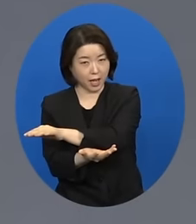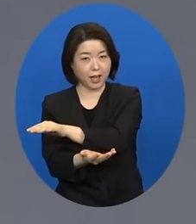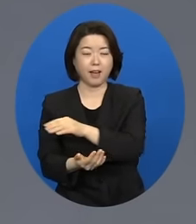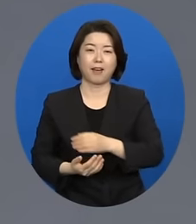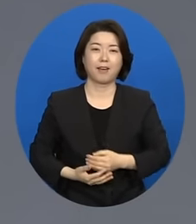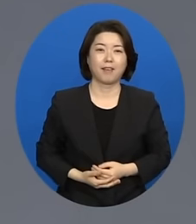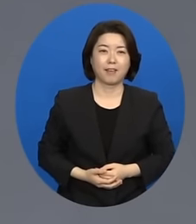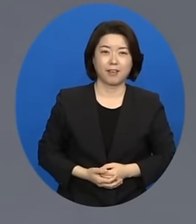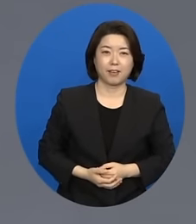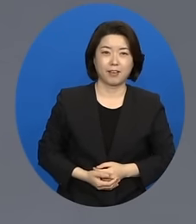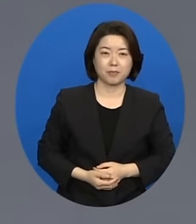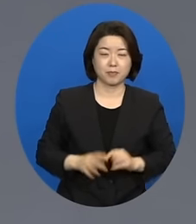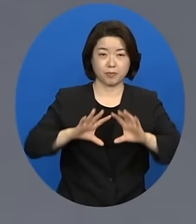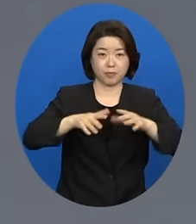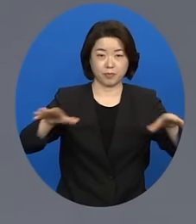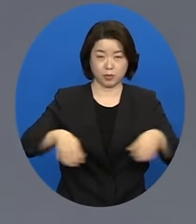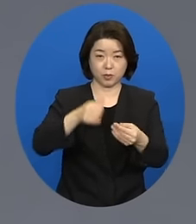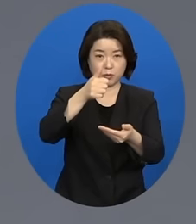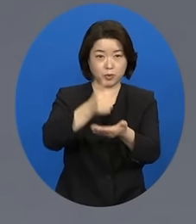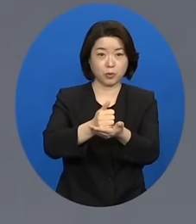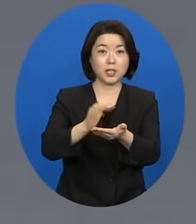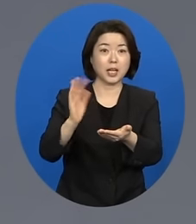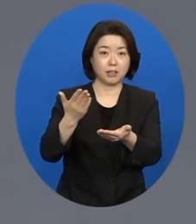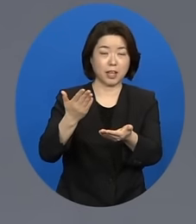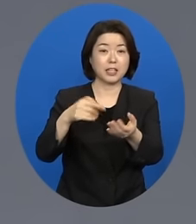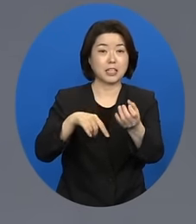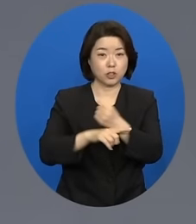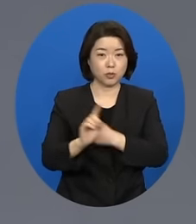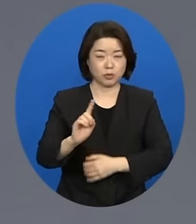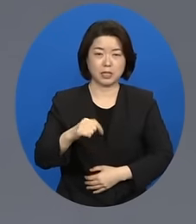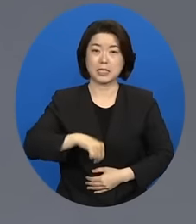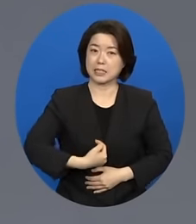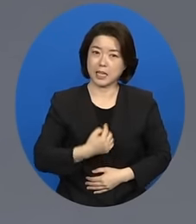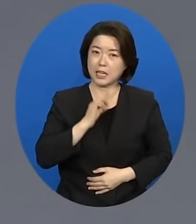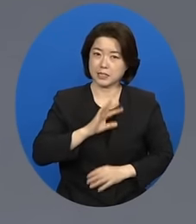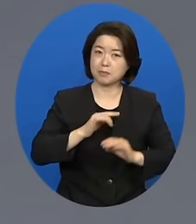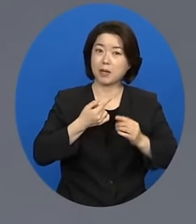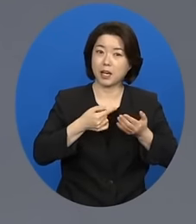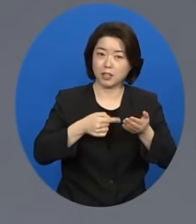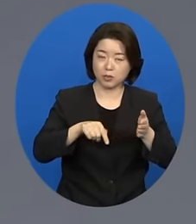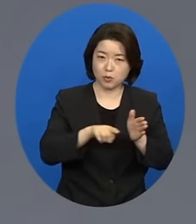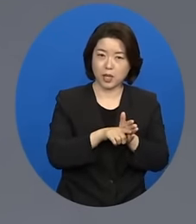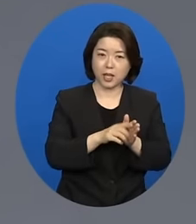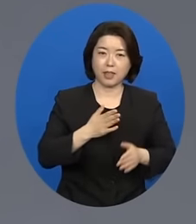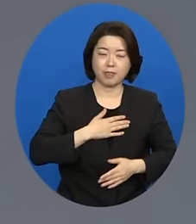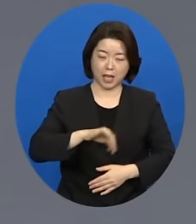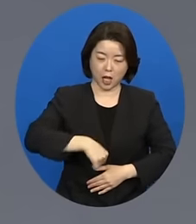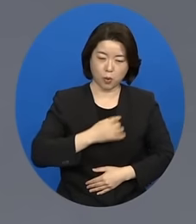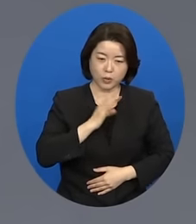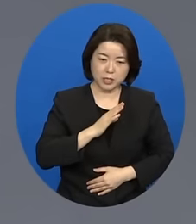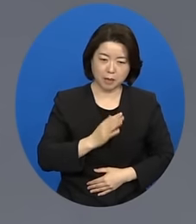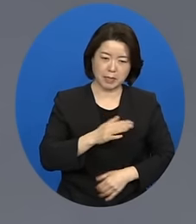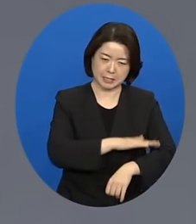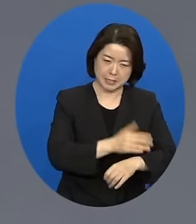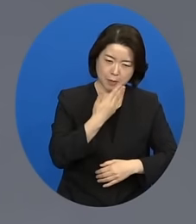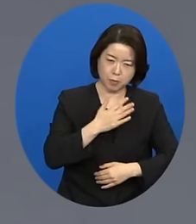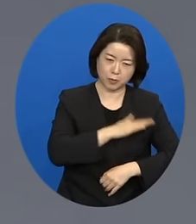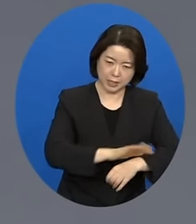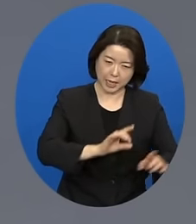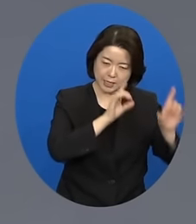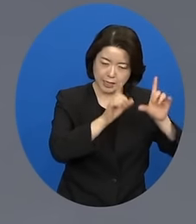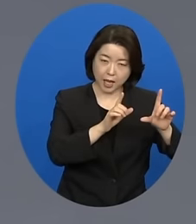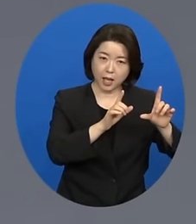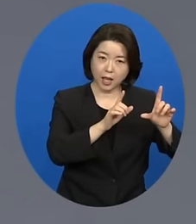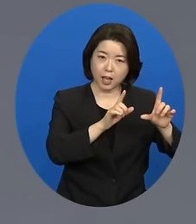그러나 그가 총리가 된 것은 단지 자신만을 위해서 나만 잘 먹고 잘 살고자 하나님이 그를